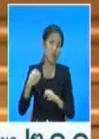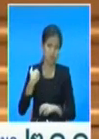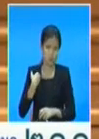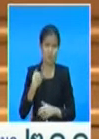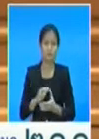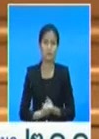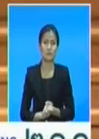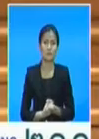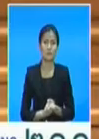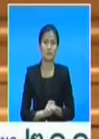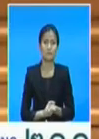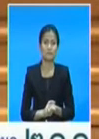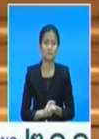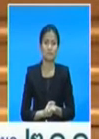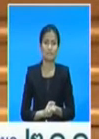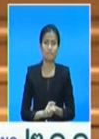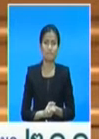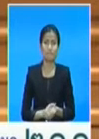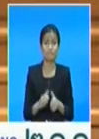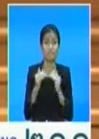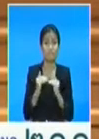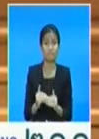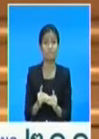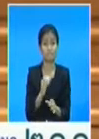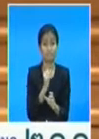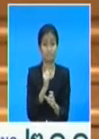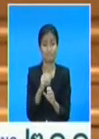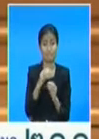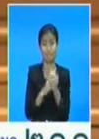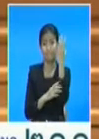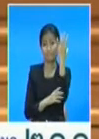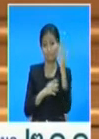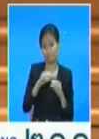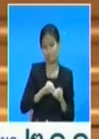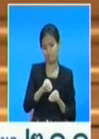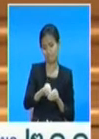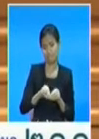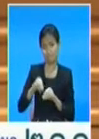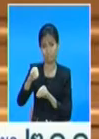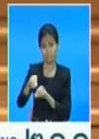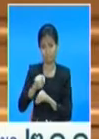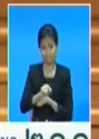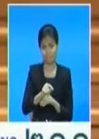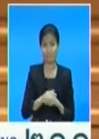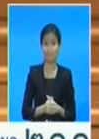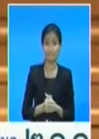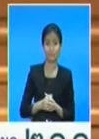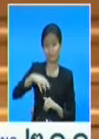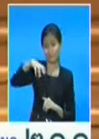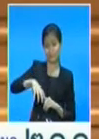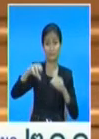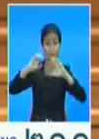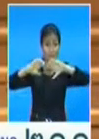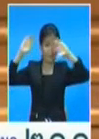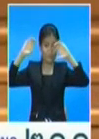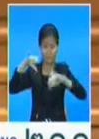ในการดำเนินการเหมือนกันครับในการดำเนินการในการปลูกต้นไม้พื้นที่ที่เป็นส่วนราชการ